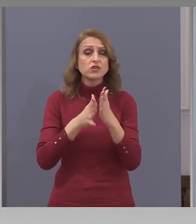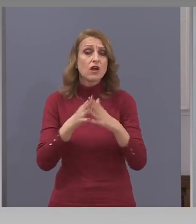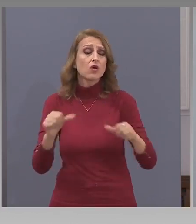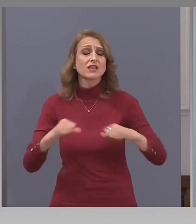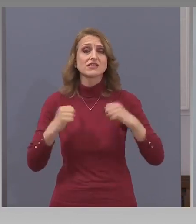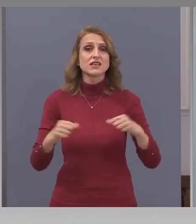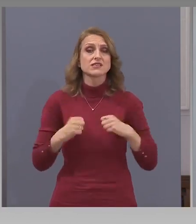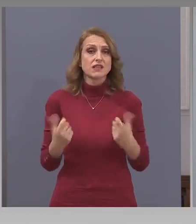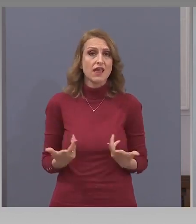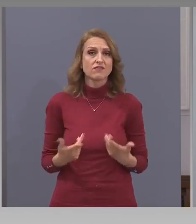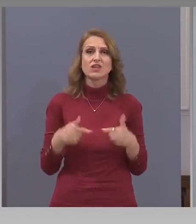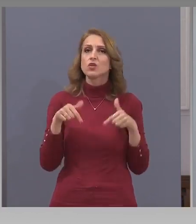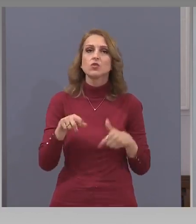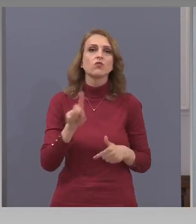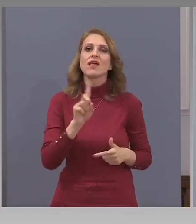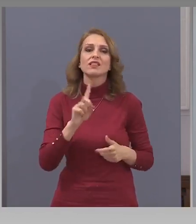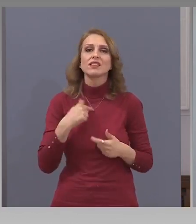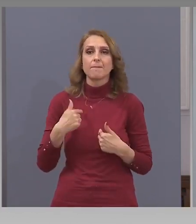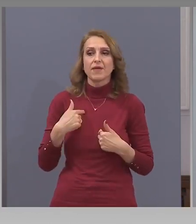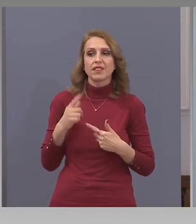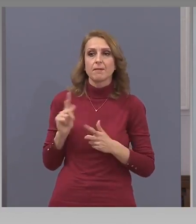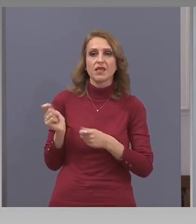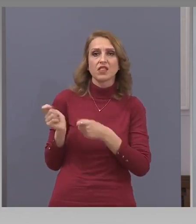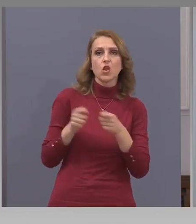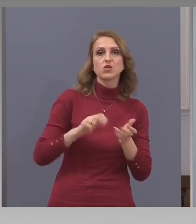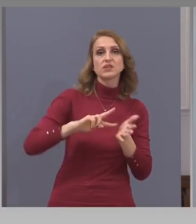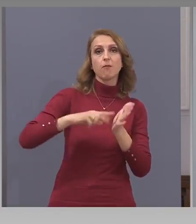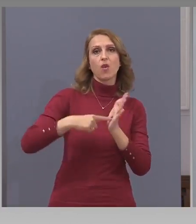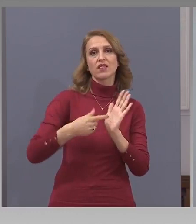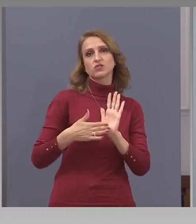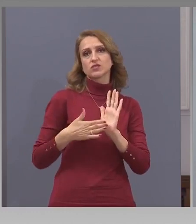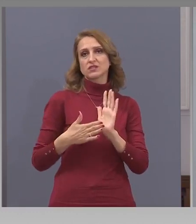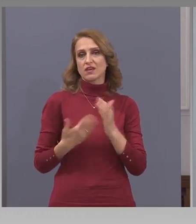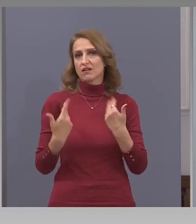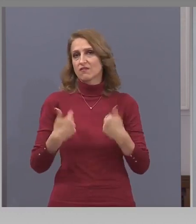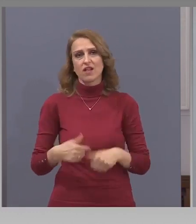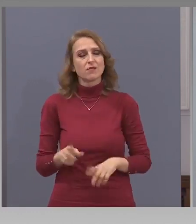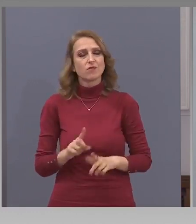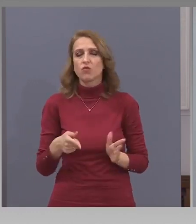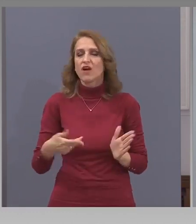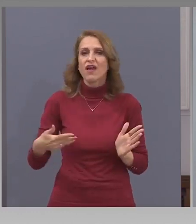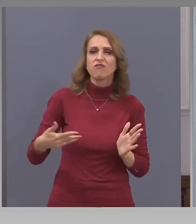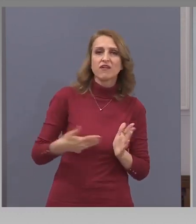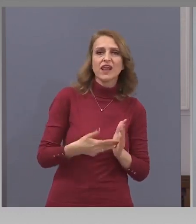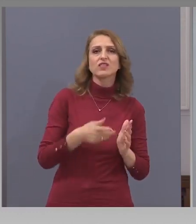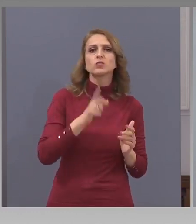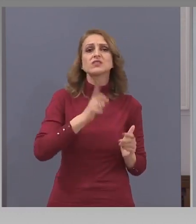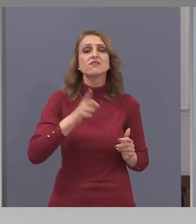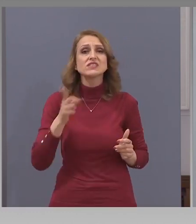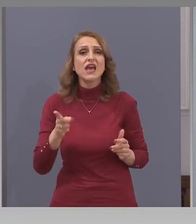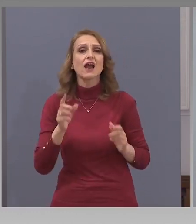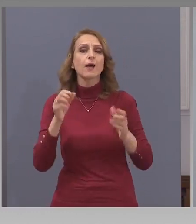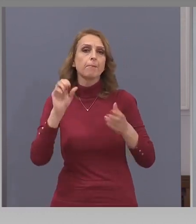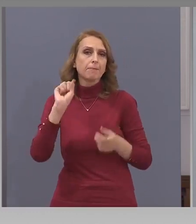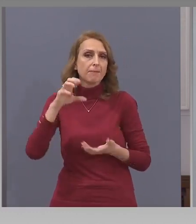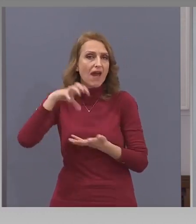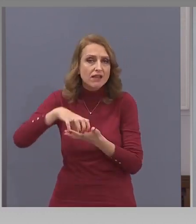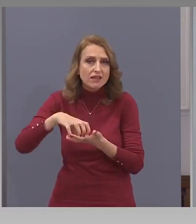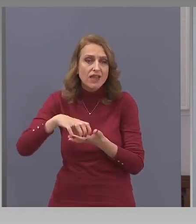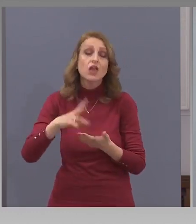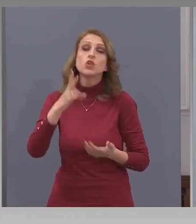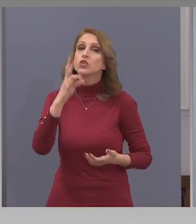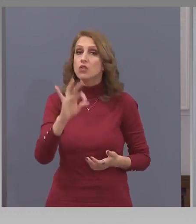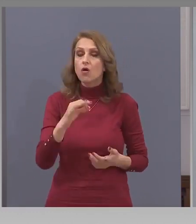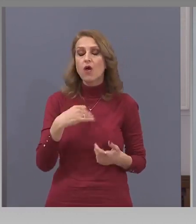не носи политически дивиденд. Това е вредно за нас. Вредно за всяка партия. Но това е правилното и ние ще го правим до